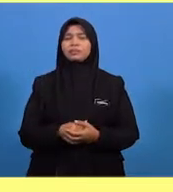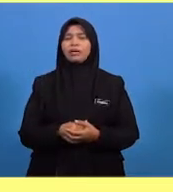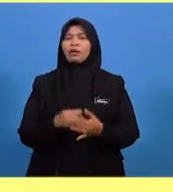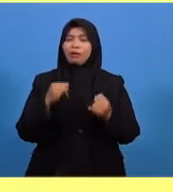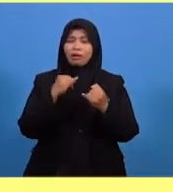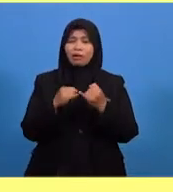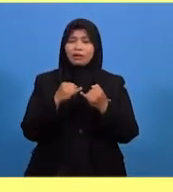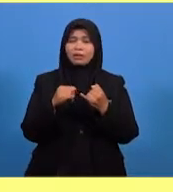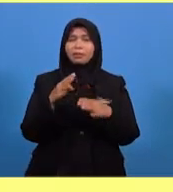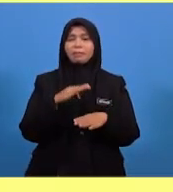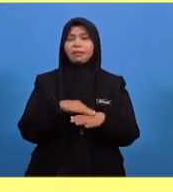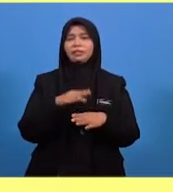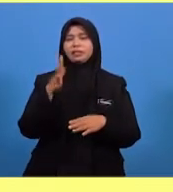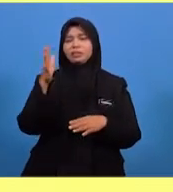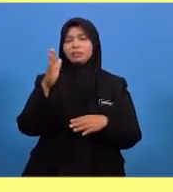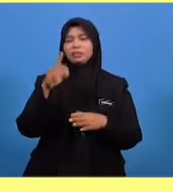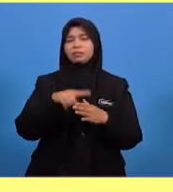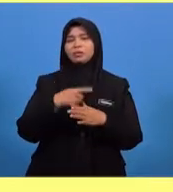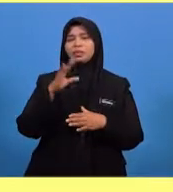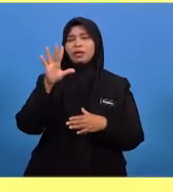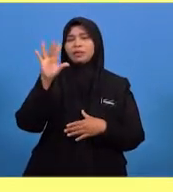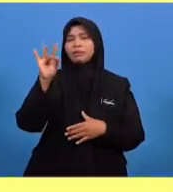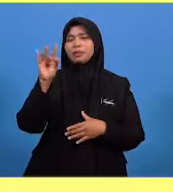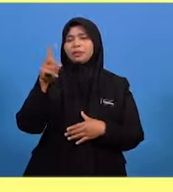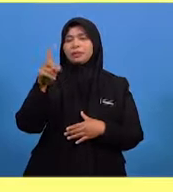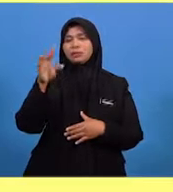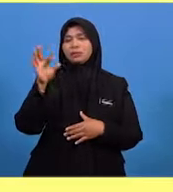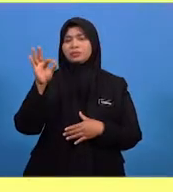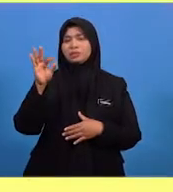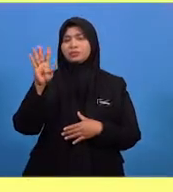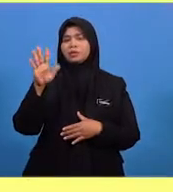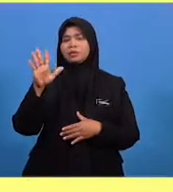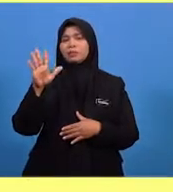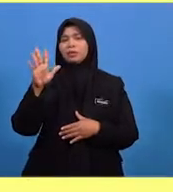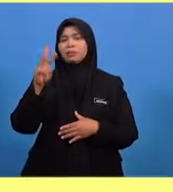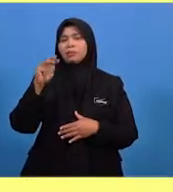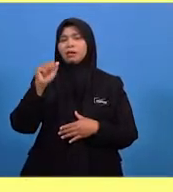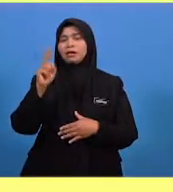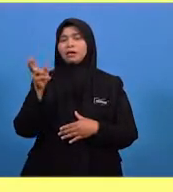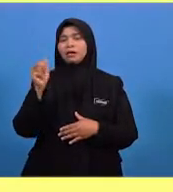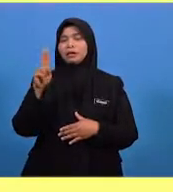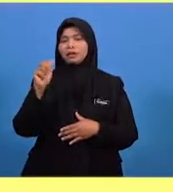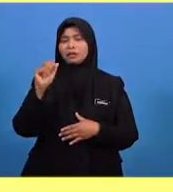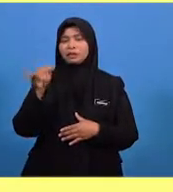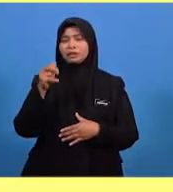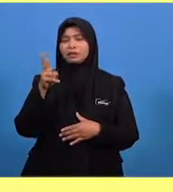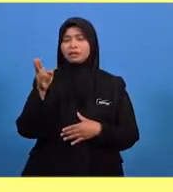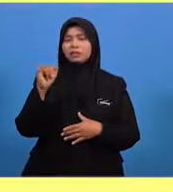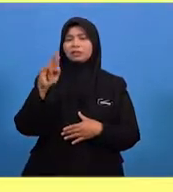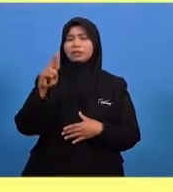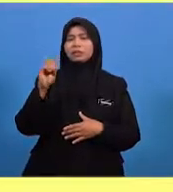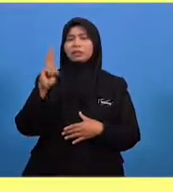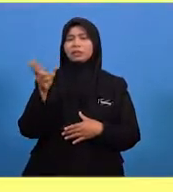akhirnya Fadel 15 ogos 1945 Maharaja hirohito telah mengungumkan